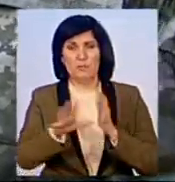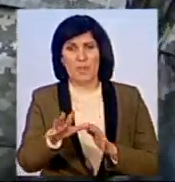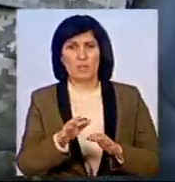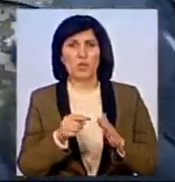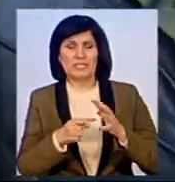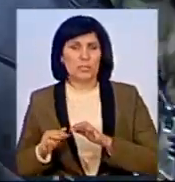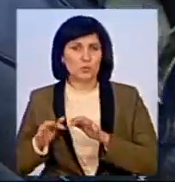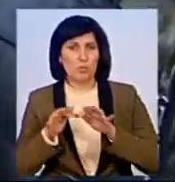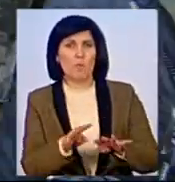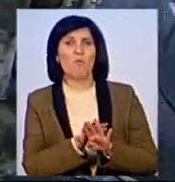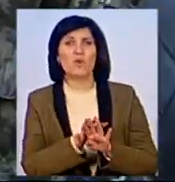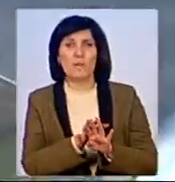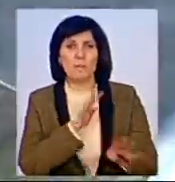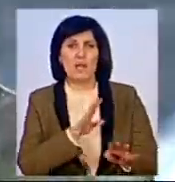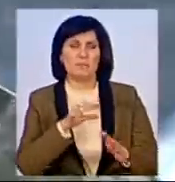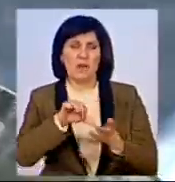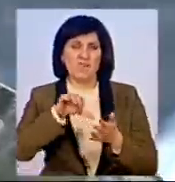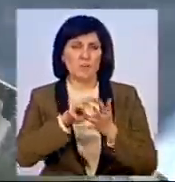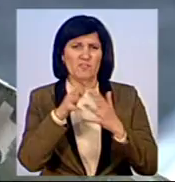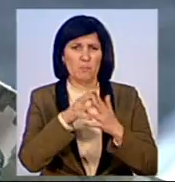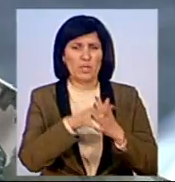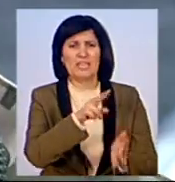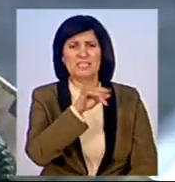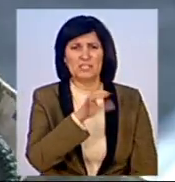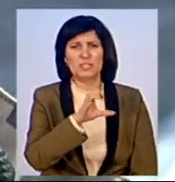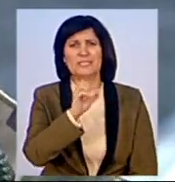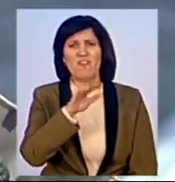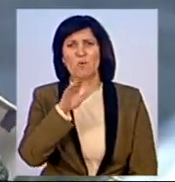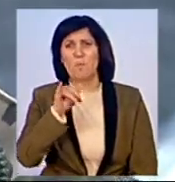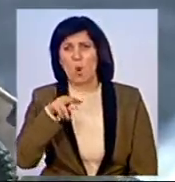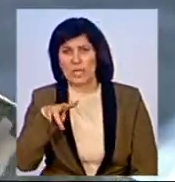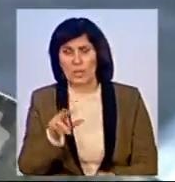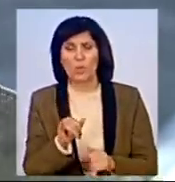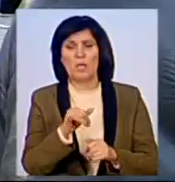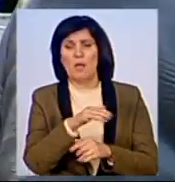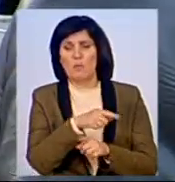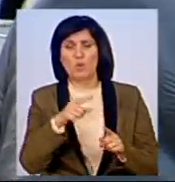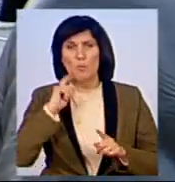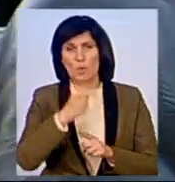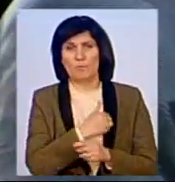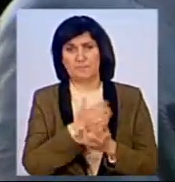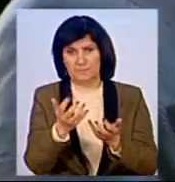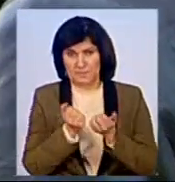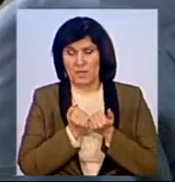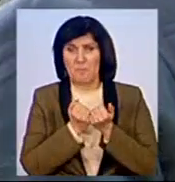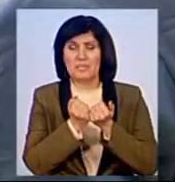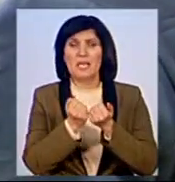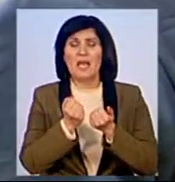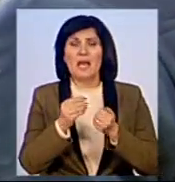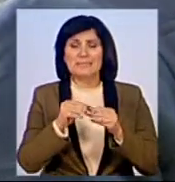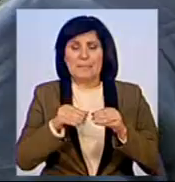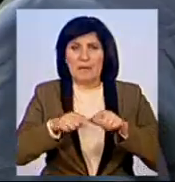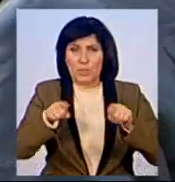Брав участь у боях, зокрема, за Добропілля, Слов'янськ, Лисичанськ і Савур-Могилу. Протягом року намагається отримати земельну ділянку на